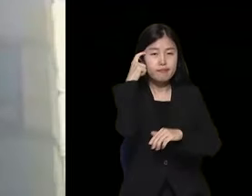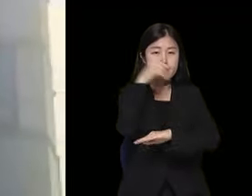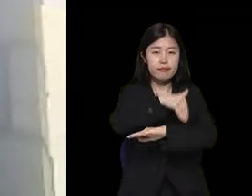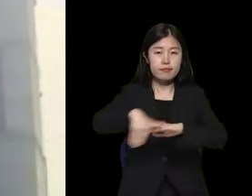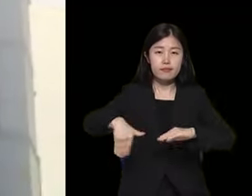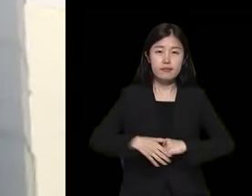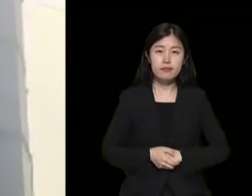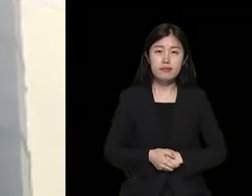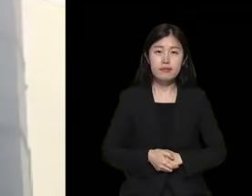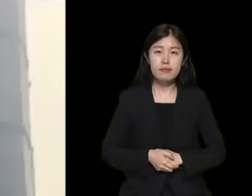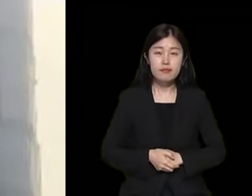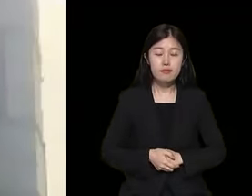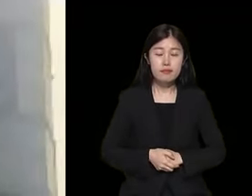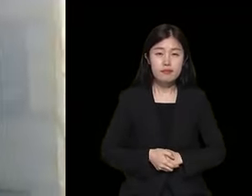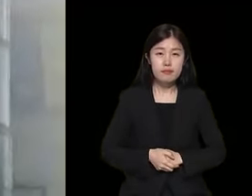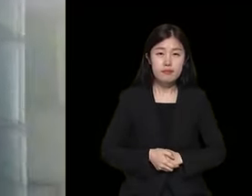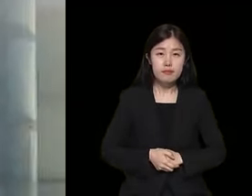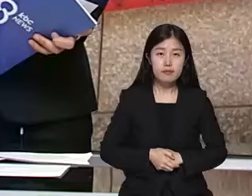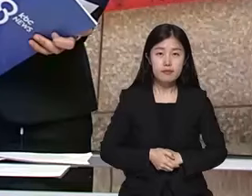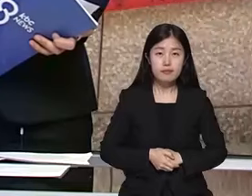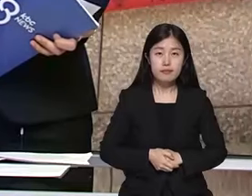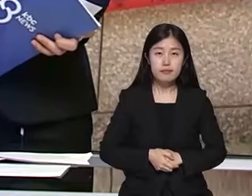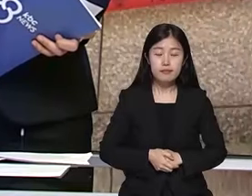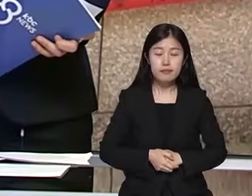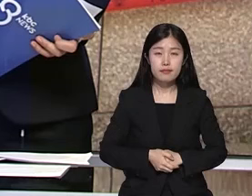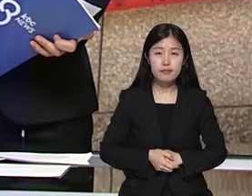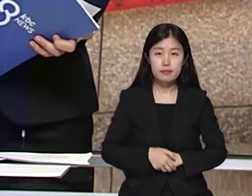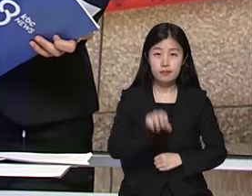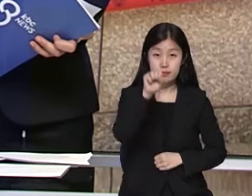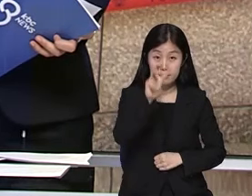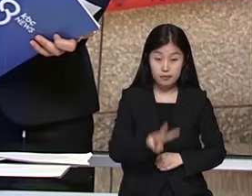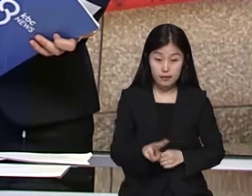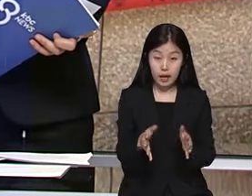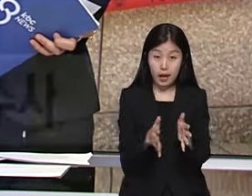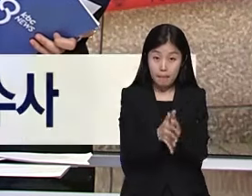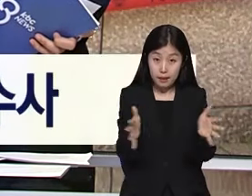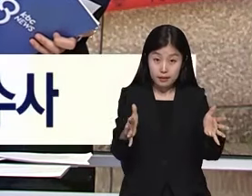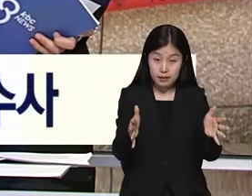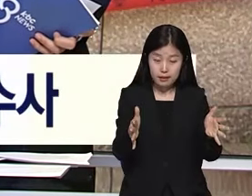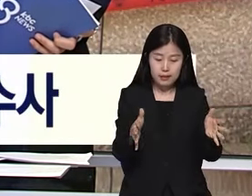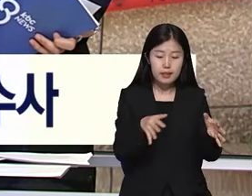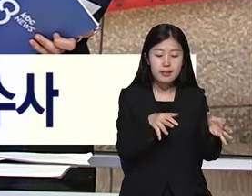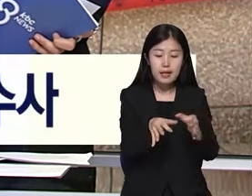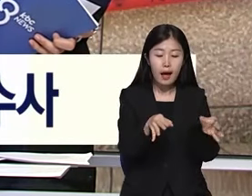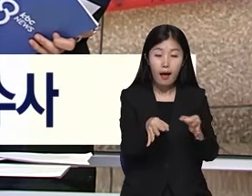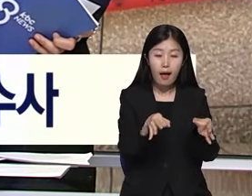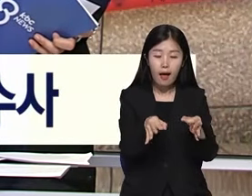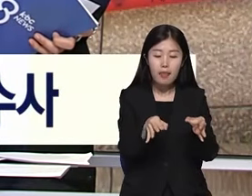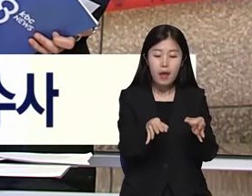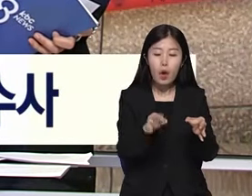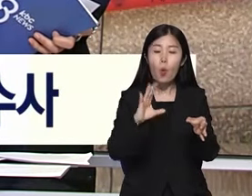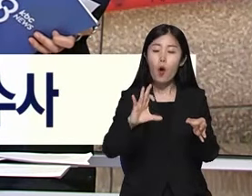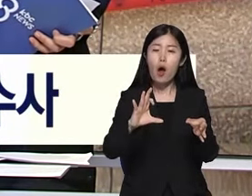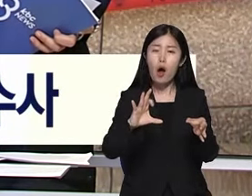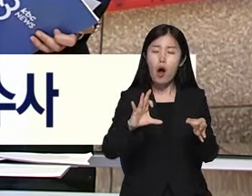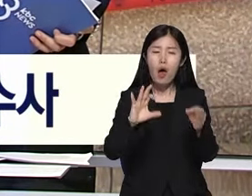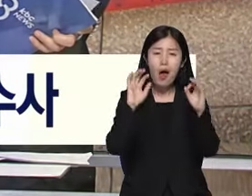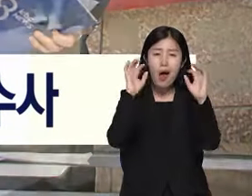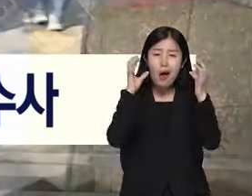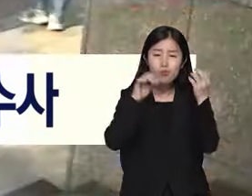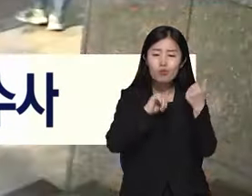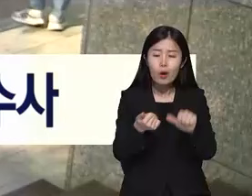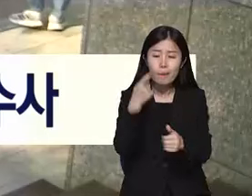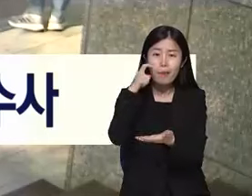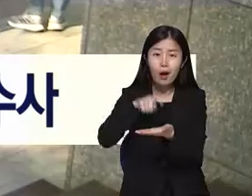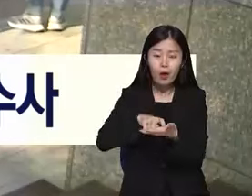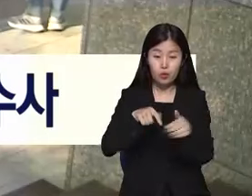KBC 조경원입니다. 광주의 한 아파트 상가 화장실에서 영아 시신이 발견됐습니다.